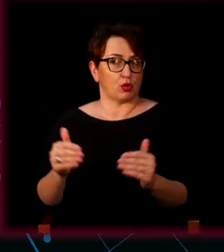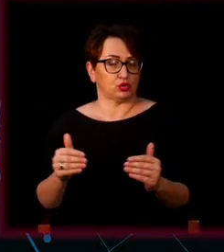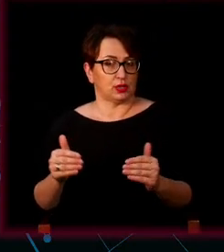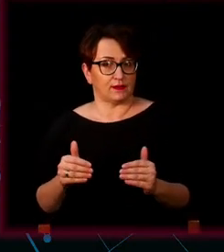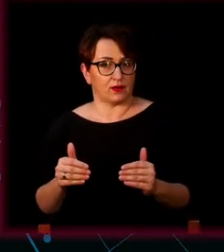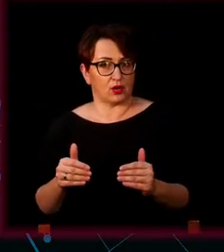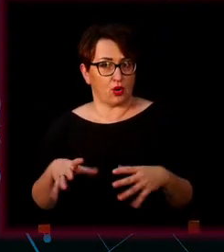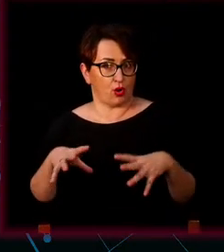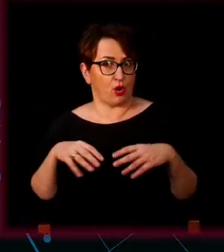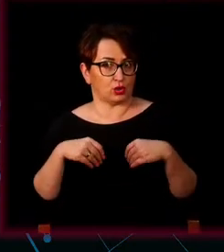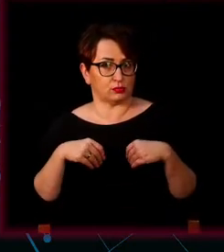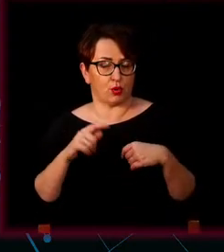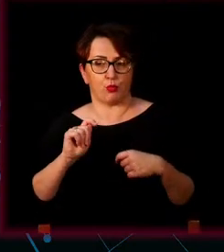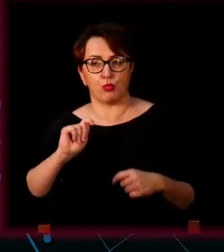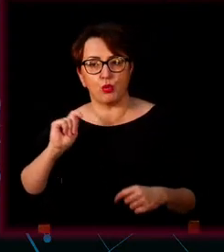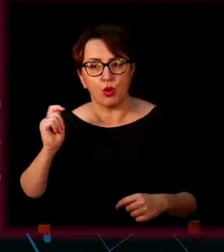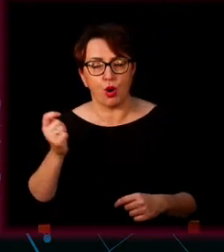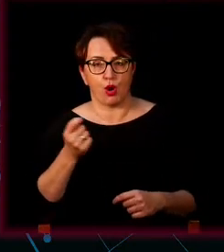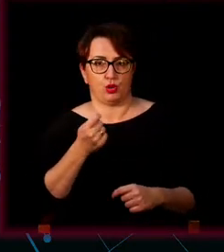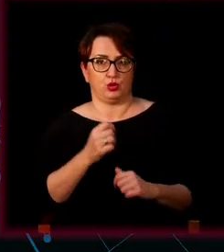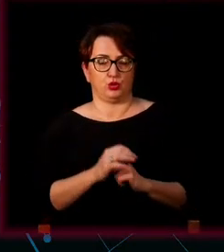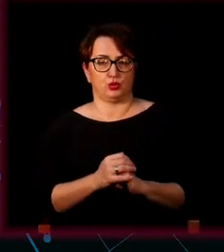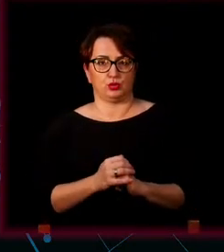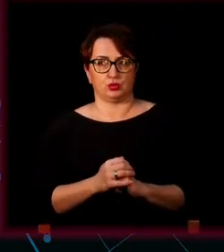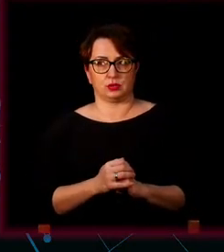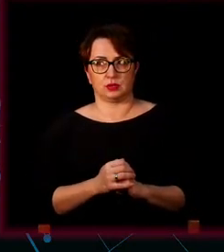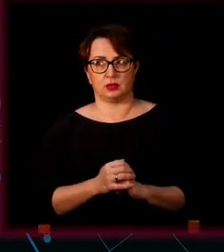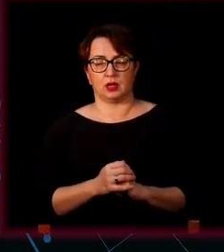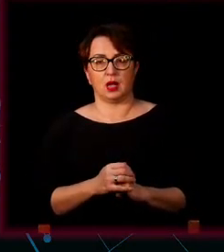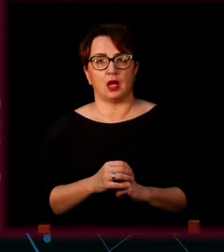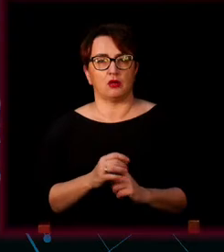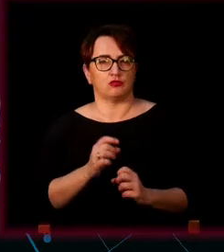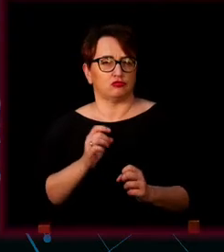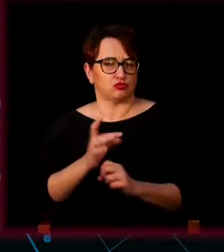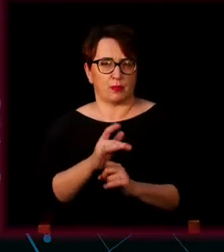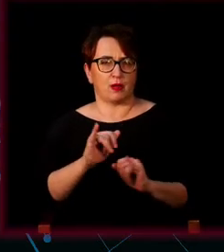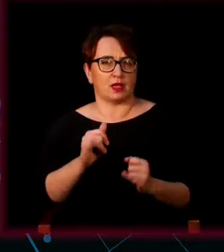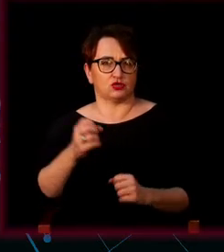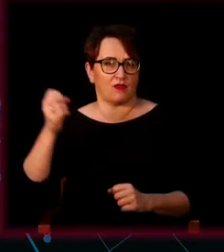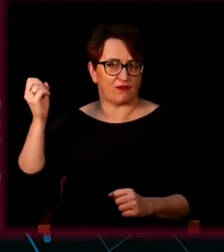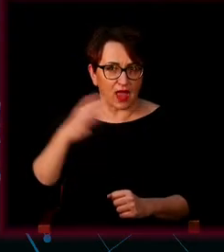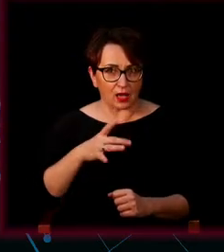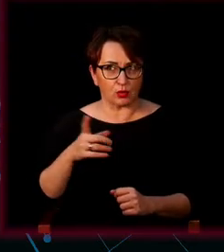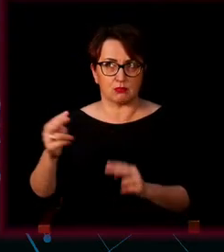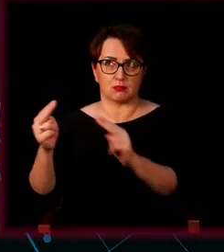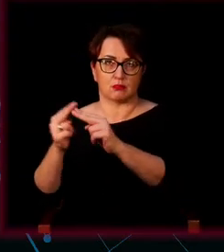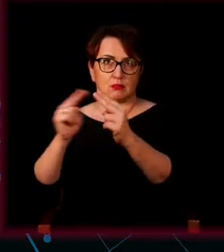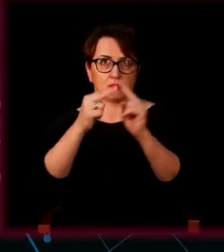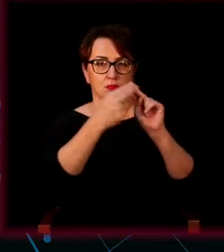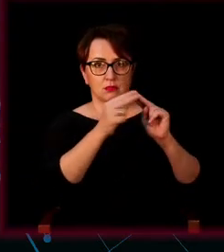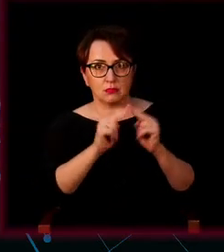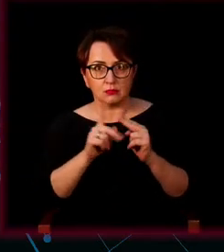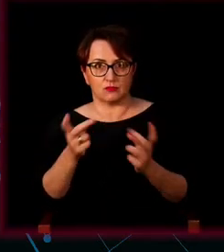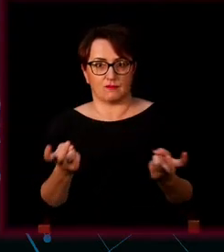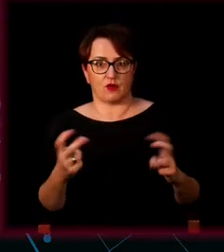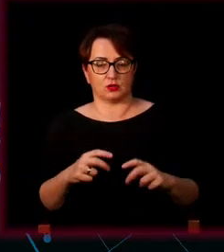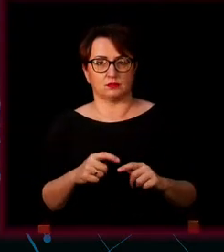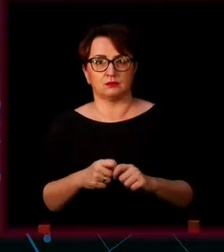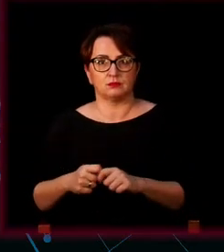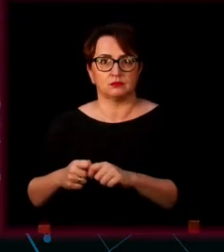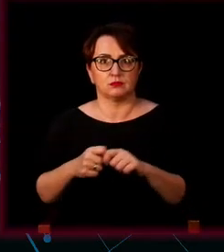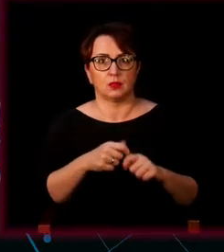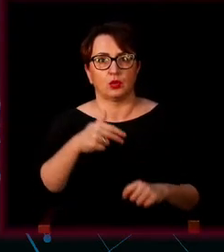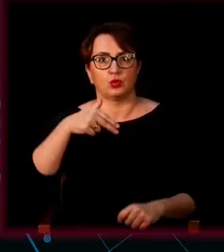możliwość tak podróży z prędkością światła, tak zaczynają się porozumiewać i tworzą właśnie taką unię